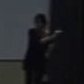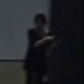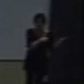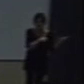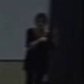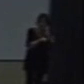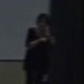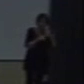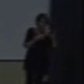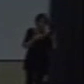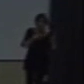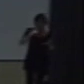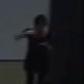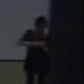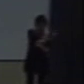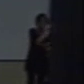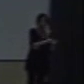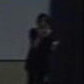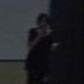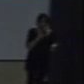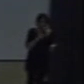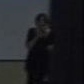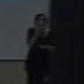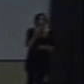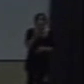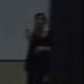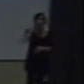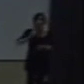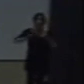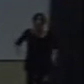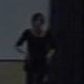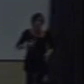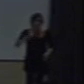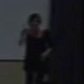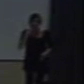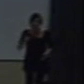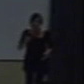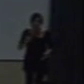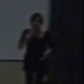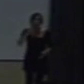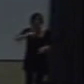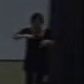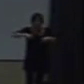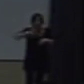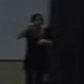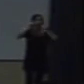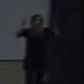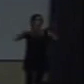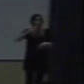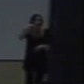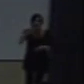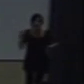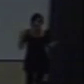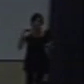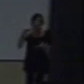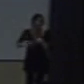que els periodistes fins ara no utilitzàvem. Abans, si tu tenies una foto de Jordi Pujol despullat, només podies anar a la redacció de La Vanguardia. No sé, Agnès, si al TV3 ho passaríeu,